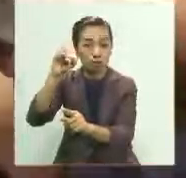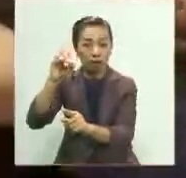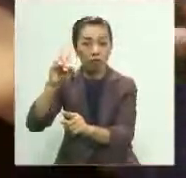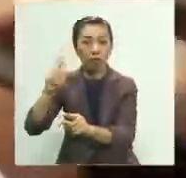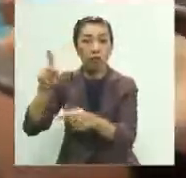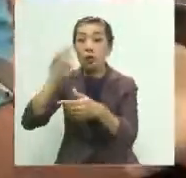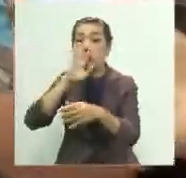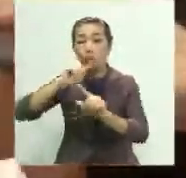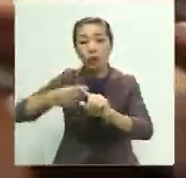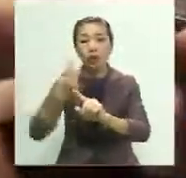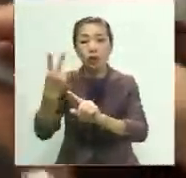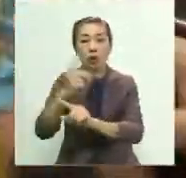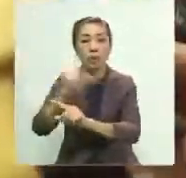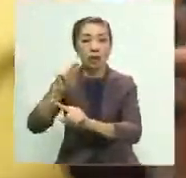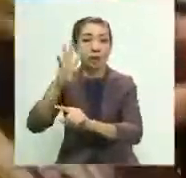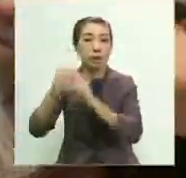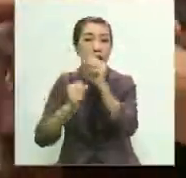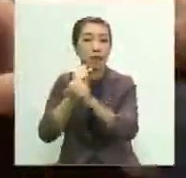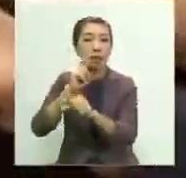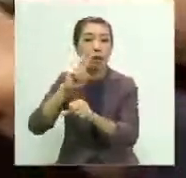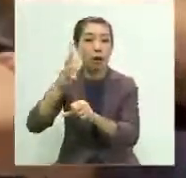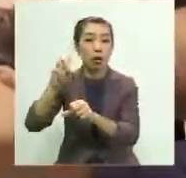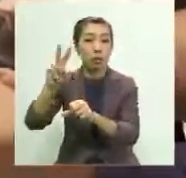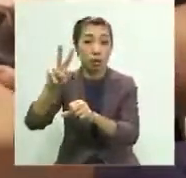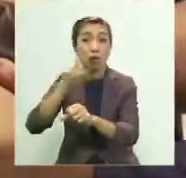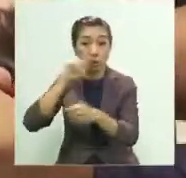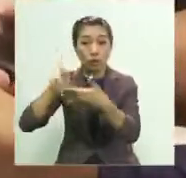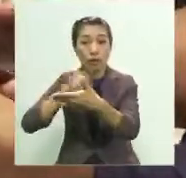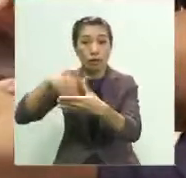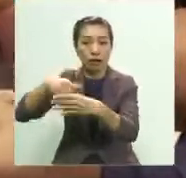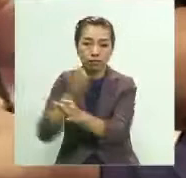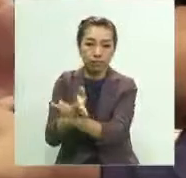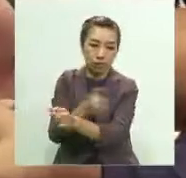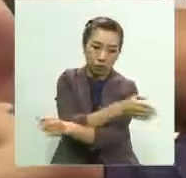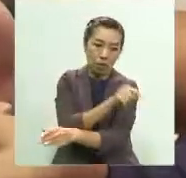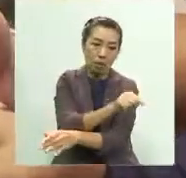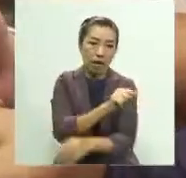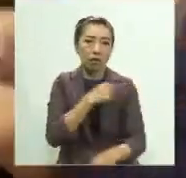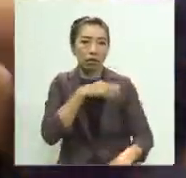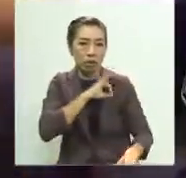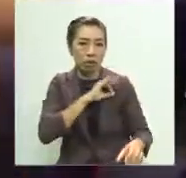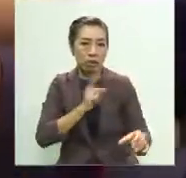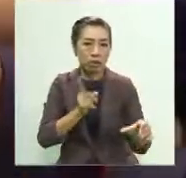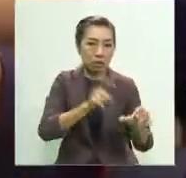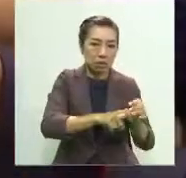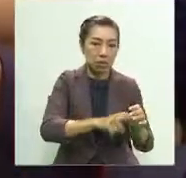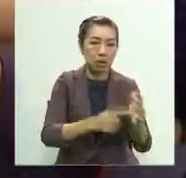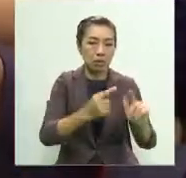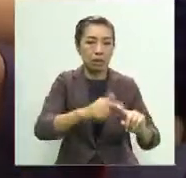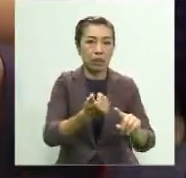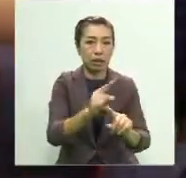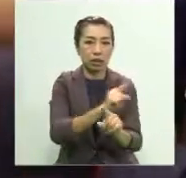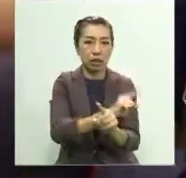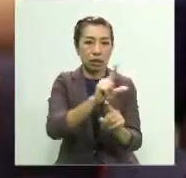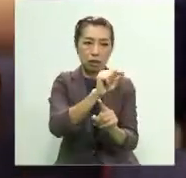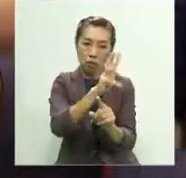ที่24กุมภาพันธ์ปี2562ก็จะต้องเป็นสมาชิกพรรคภายในวันที่26พฤศจิกายนนี้นะ